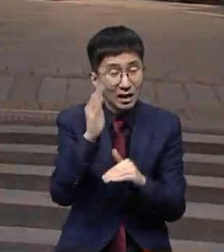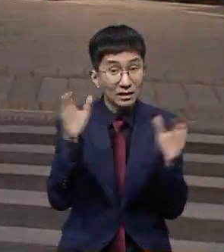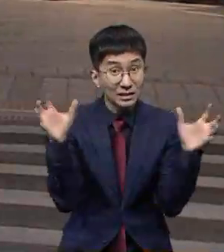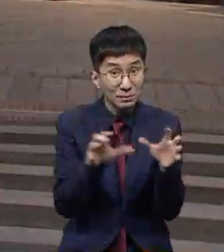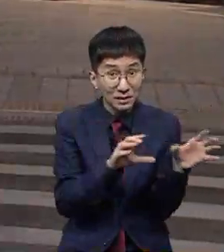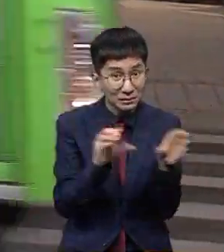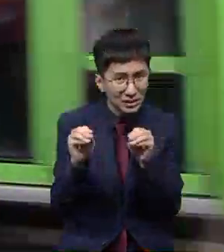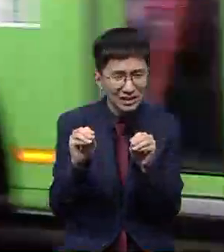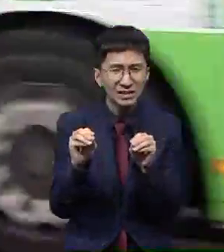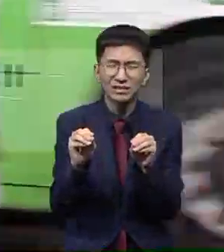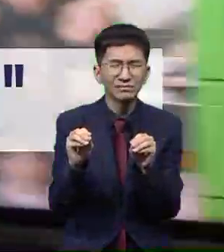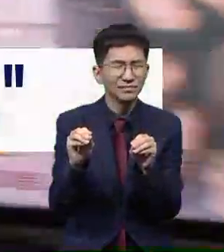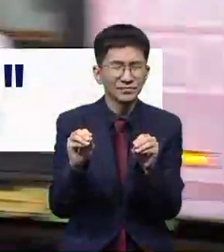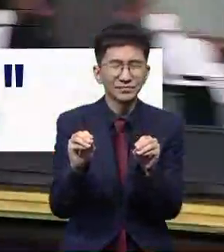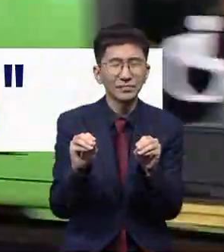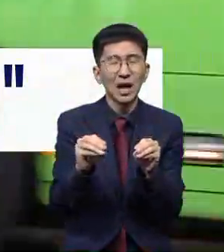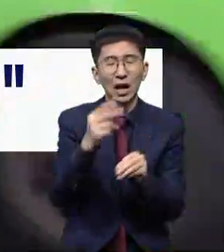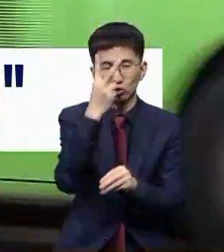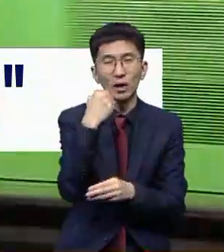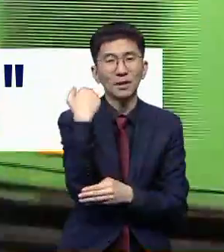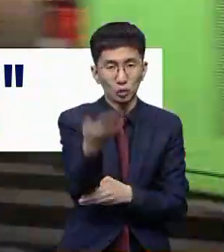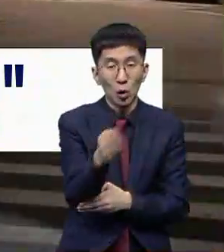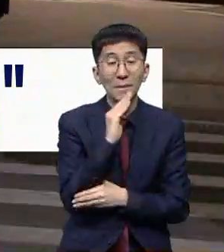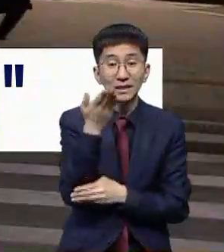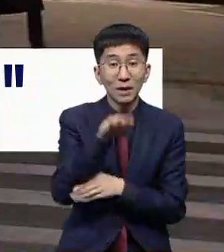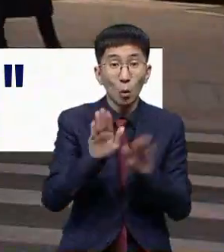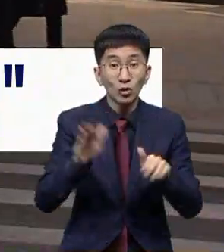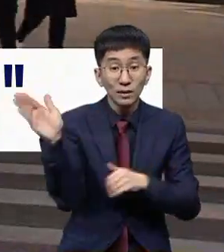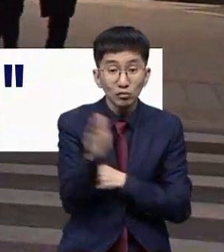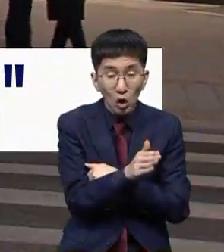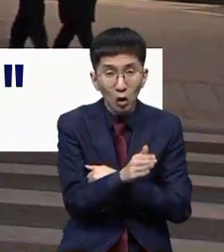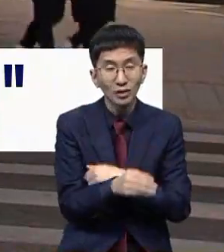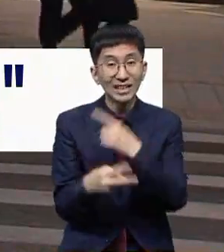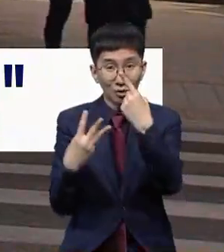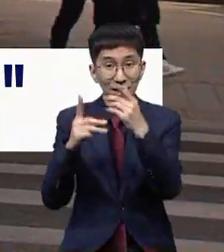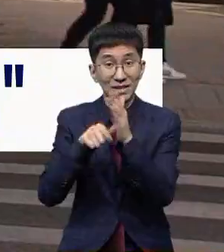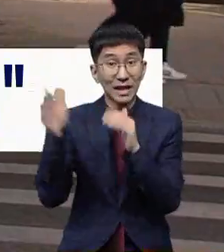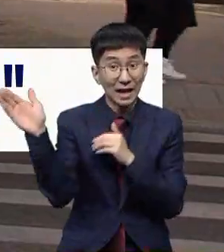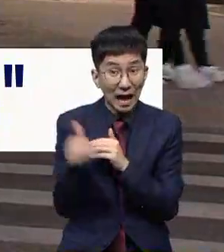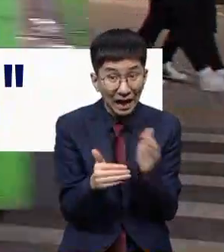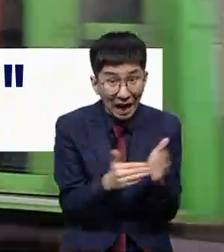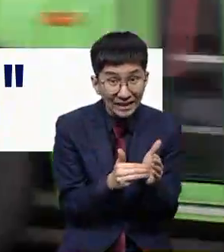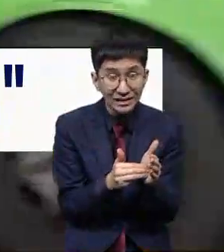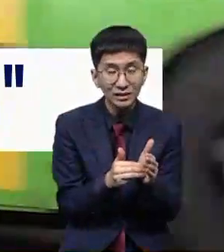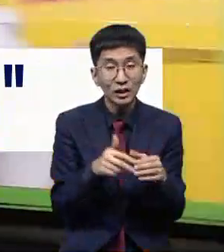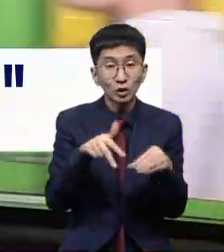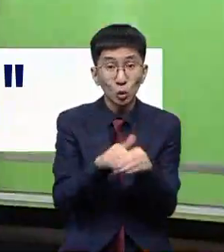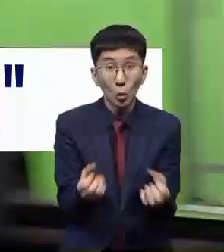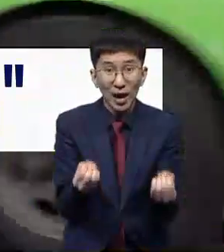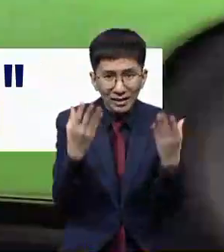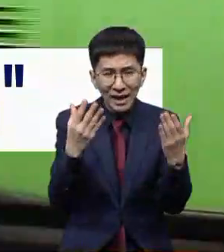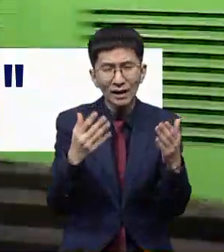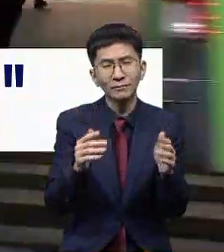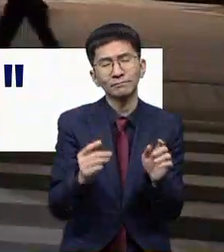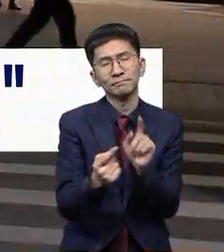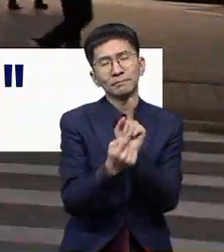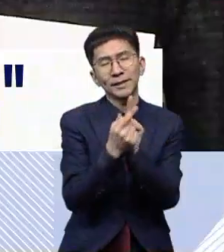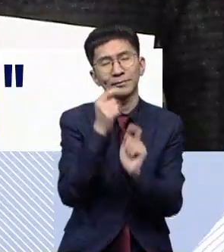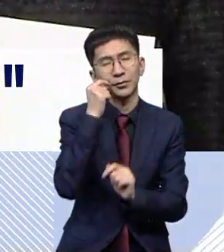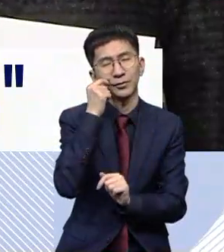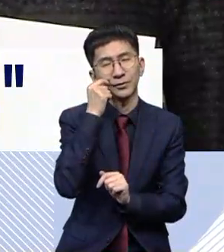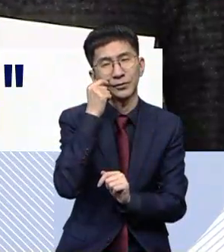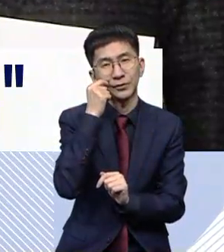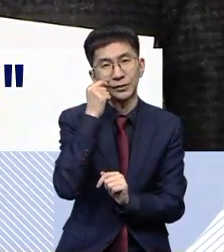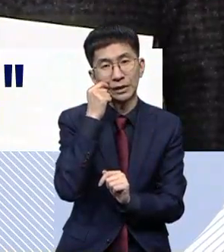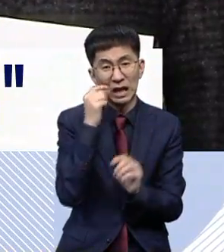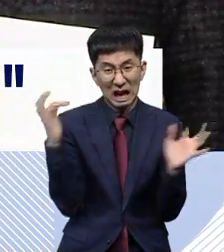제외했지만 오늘부터 내년 1월 3일까지 모든 종교 행사는 비대면이 원칙이라고 강조했습니다. 많은